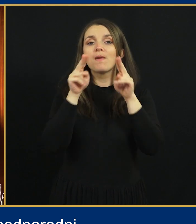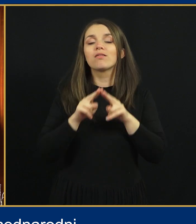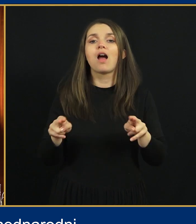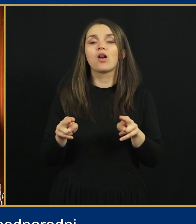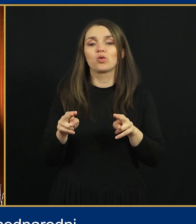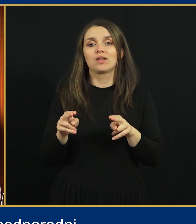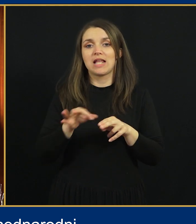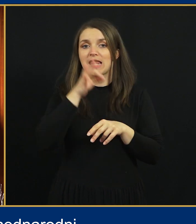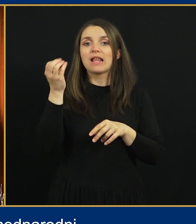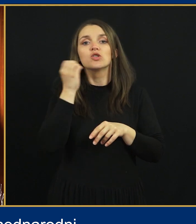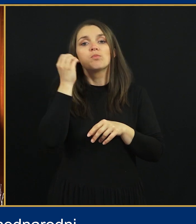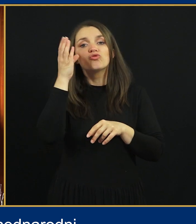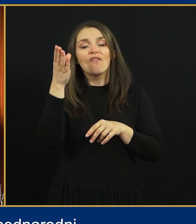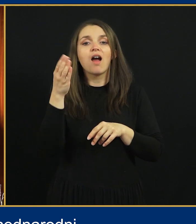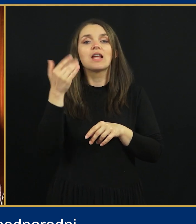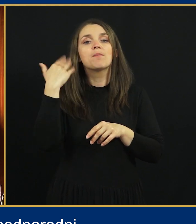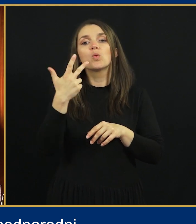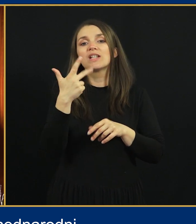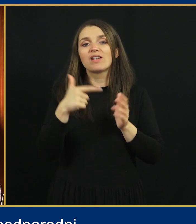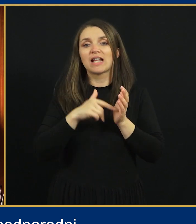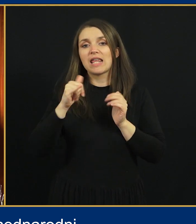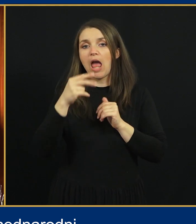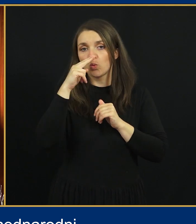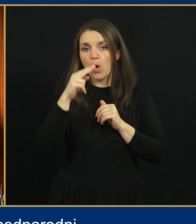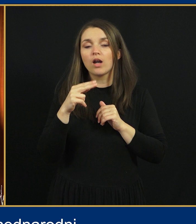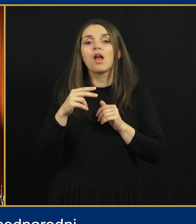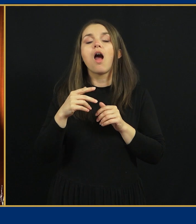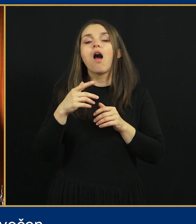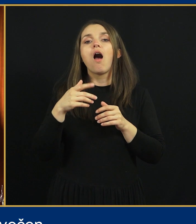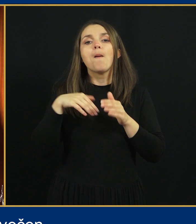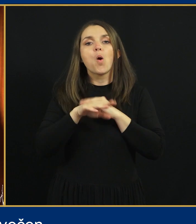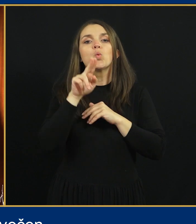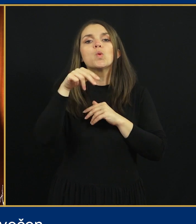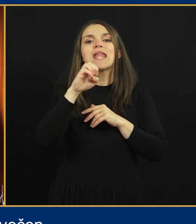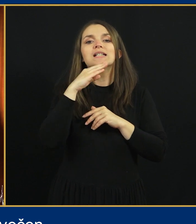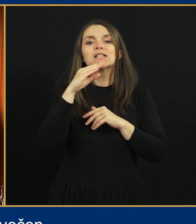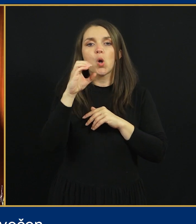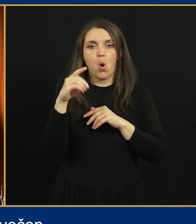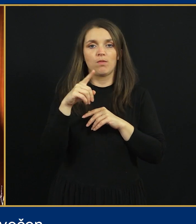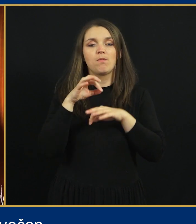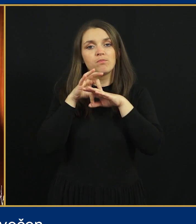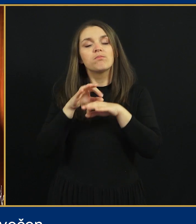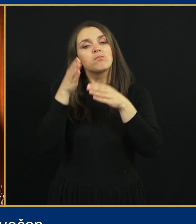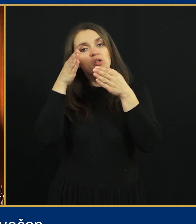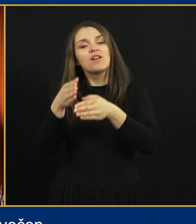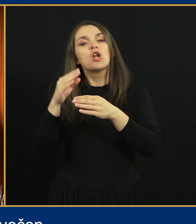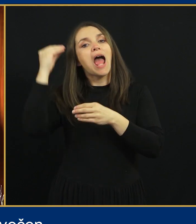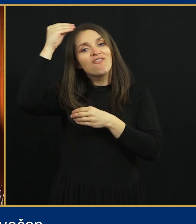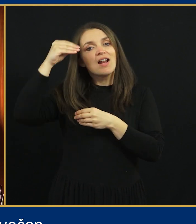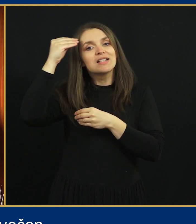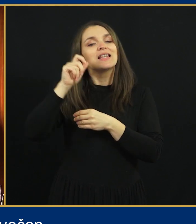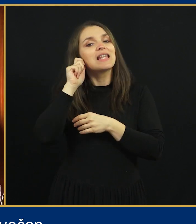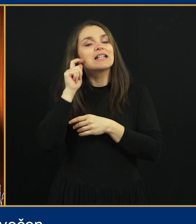letošnji mednarodni dan izobraževanja 23. januarja pod okriljem UNESCO posvečen